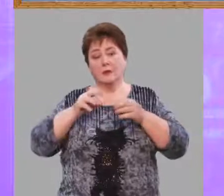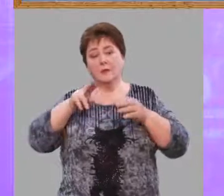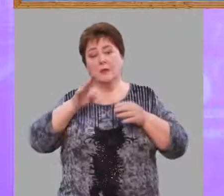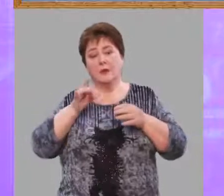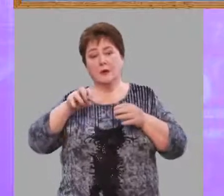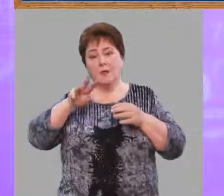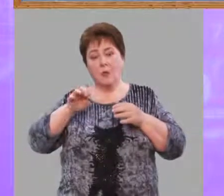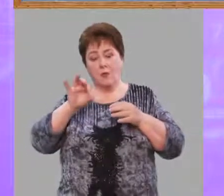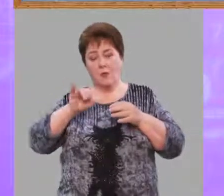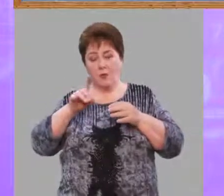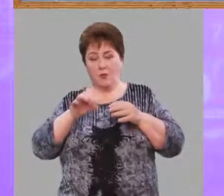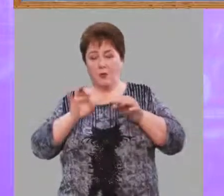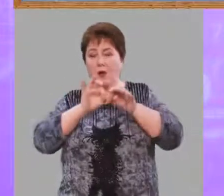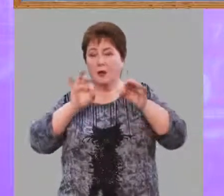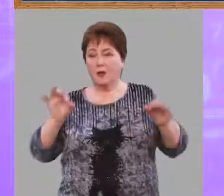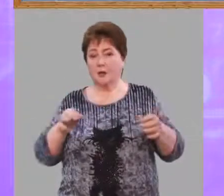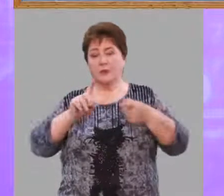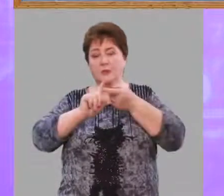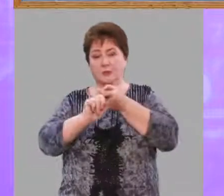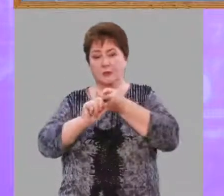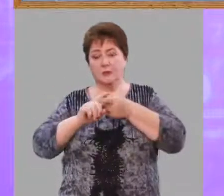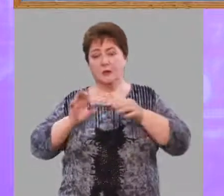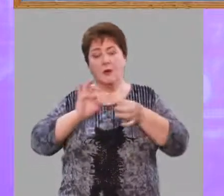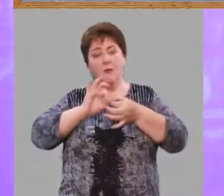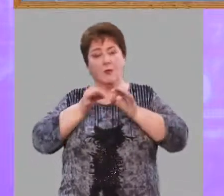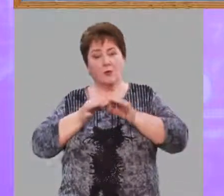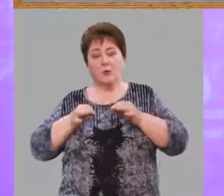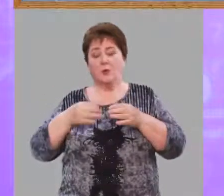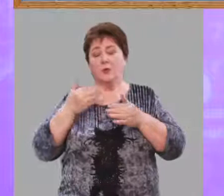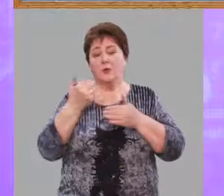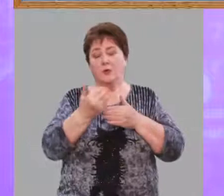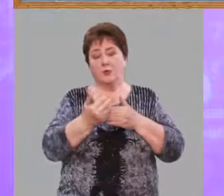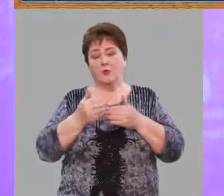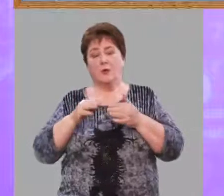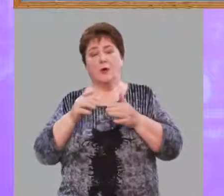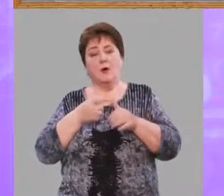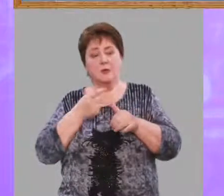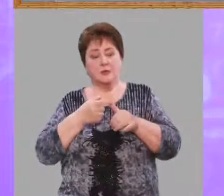Соедините линиями формулу и ее обозначение.